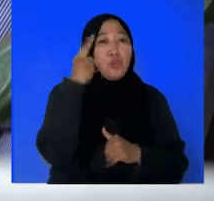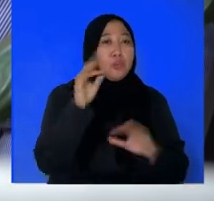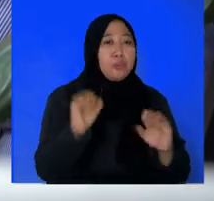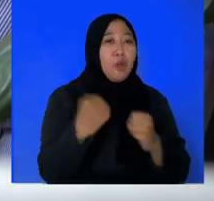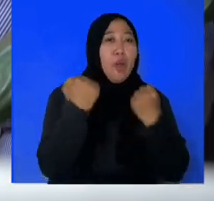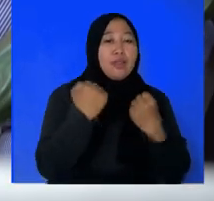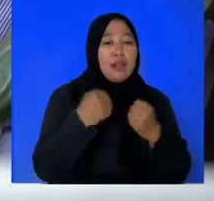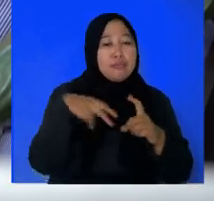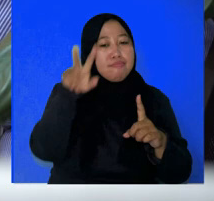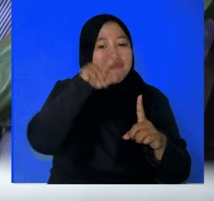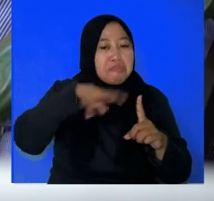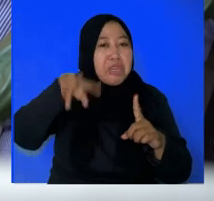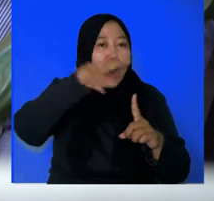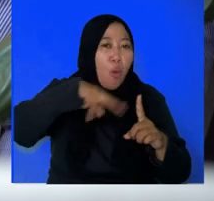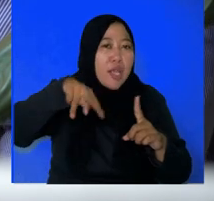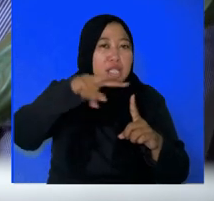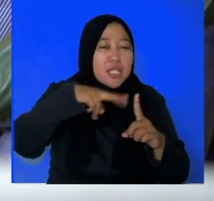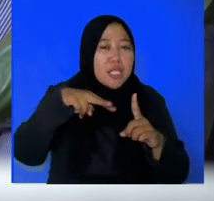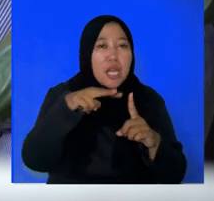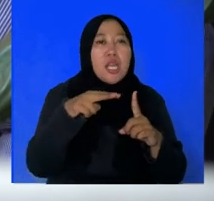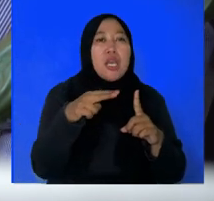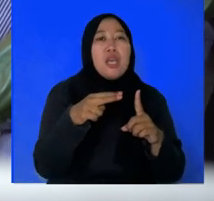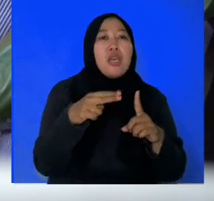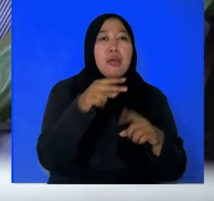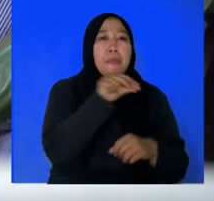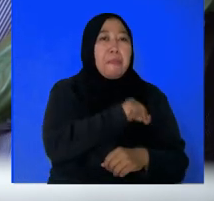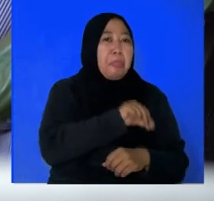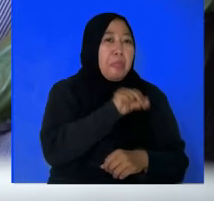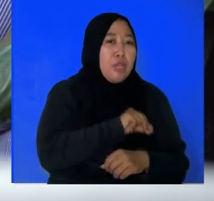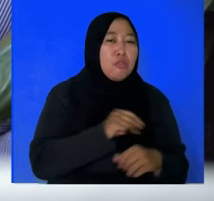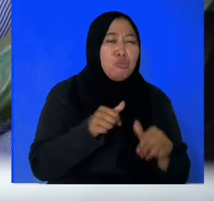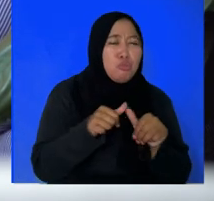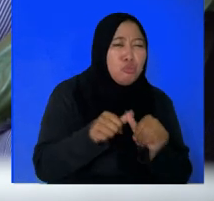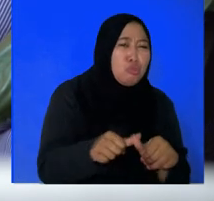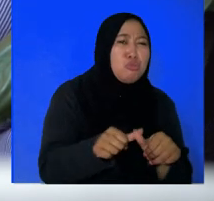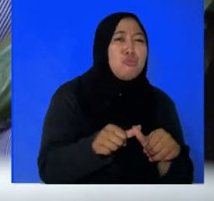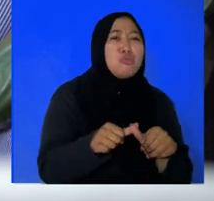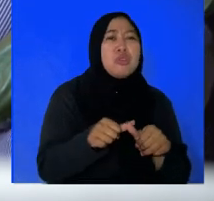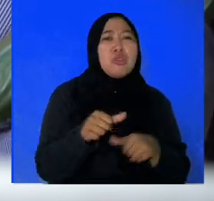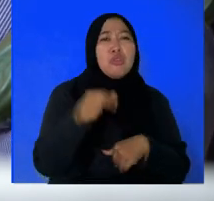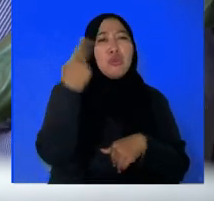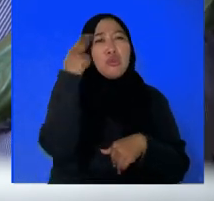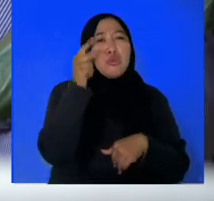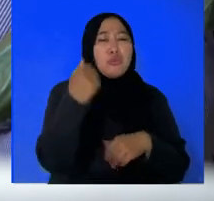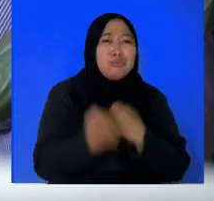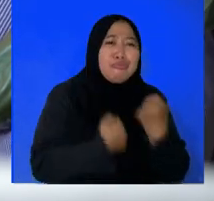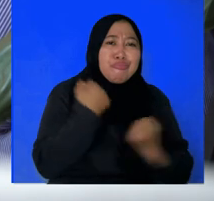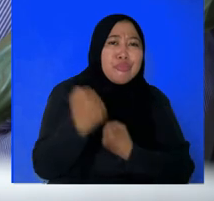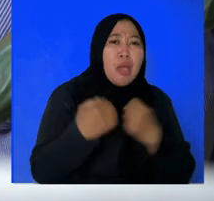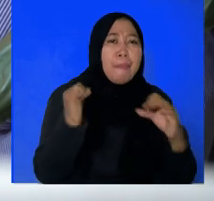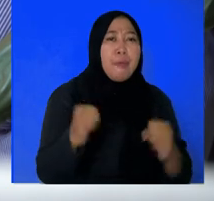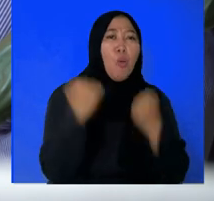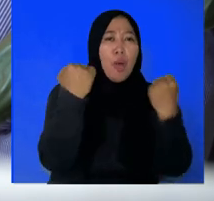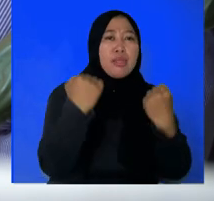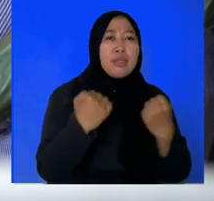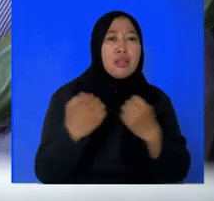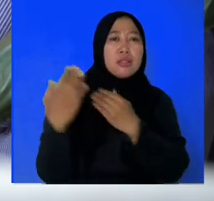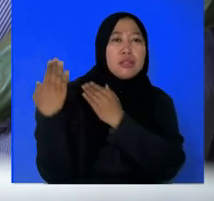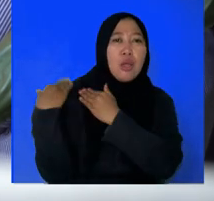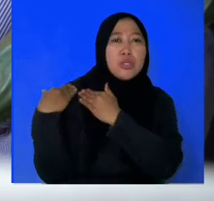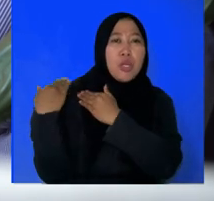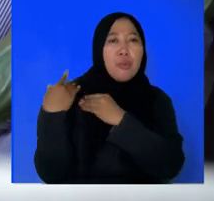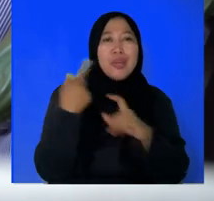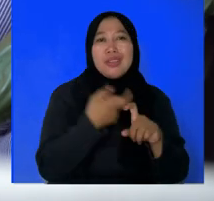area penguatan pengawasan, identifikasi benturan kepentingan terus dilakukan sebagai upaya penguatan